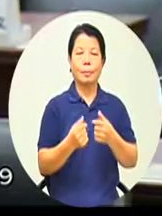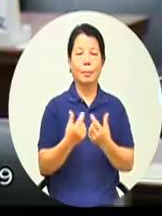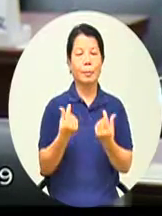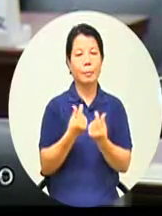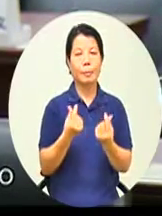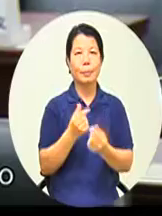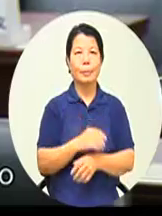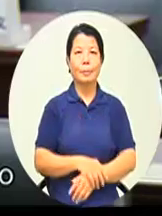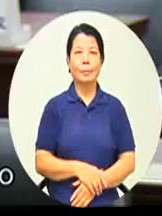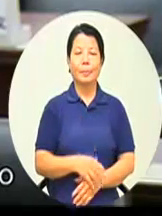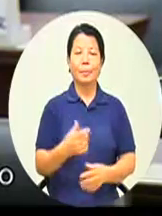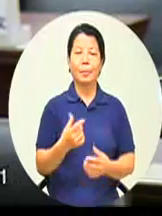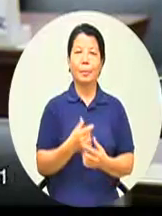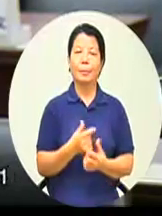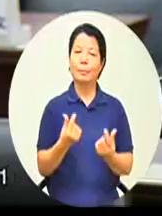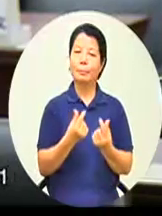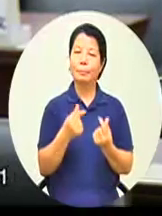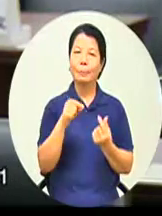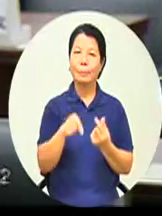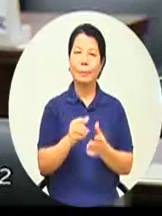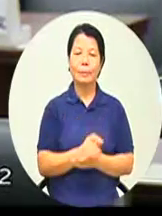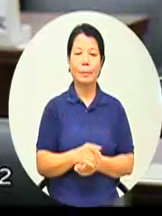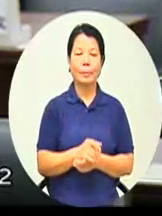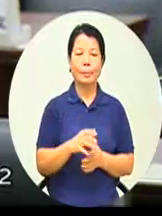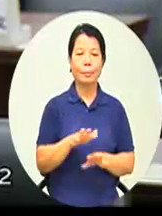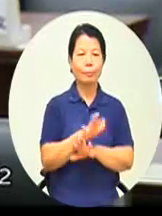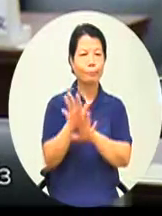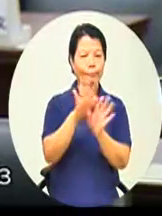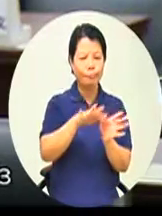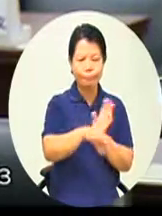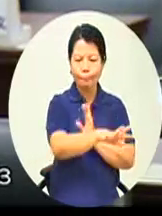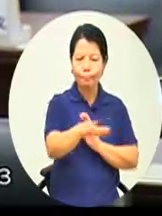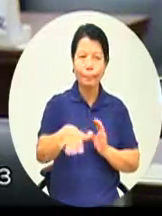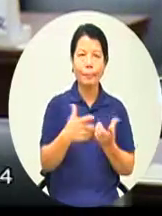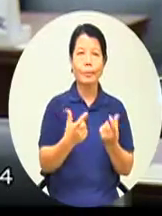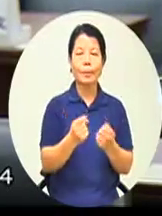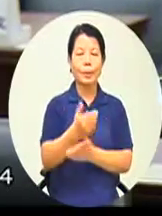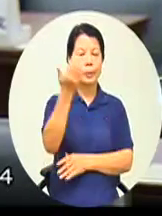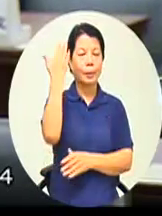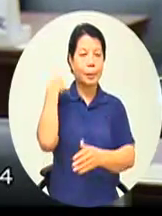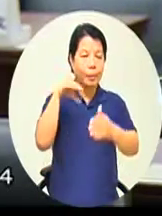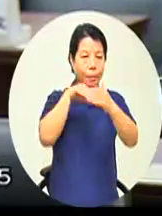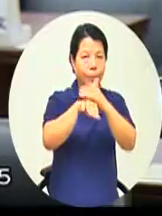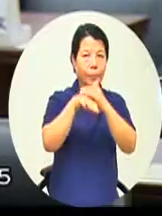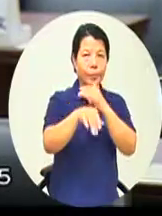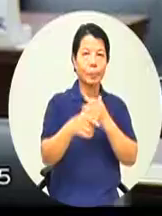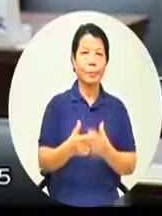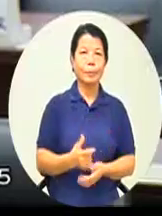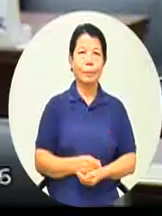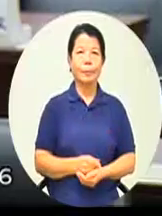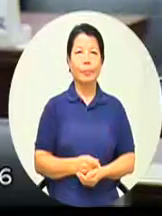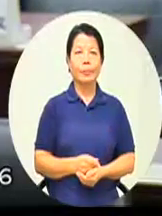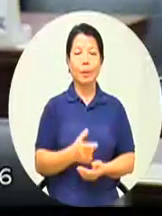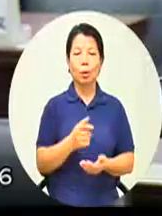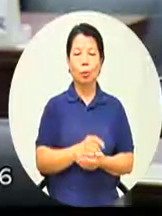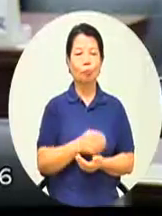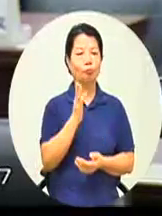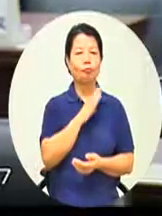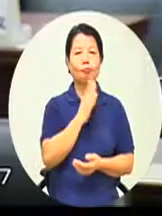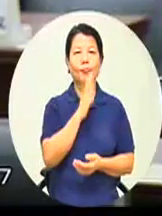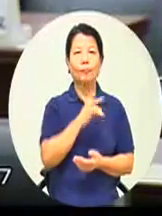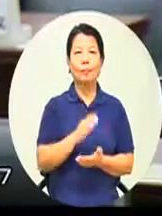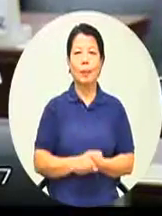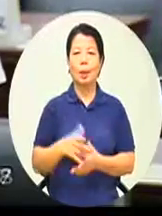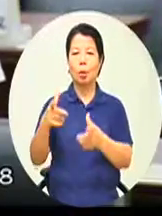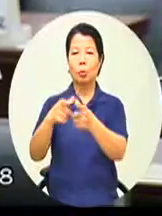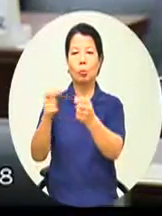讲，现列式的一个场景，吼，过去拢是仓库，拢仓库啊，无咧用的，按日本